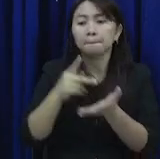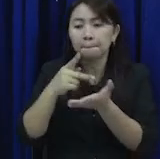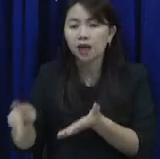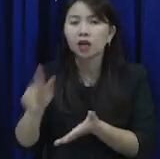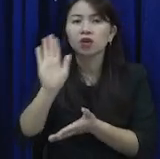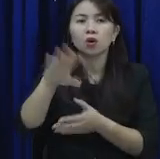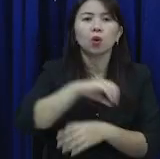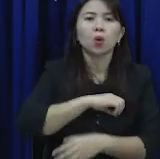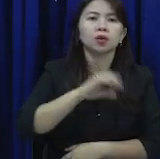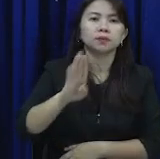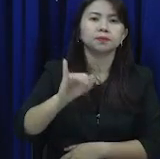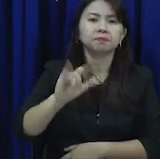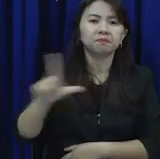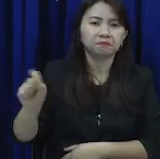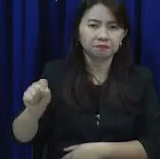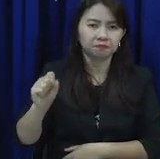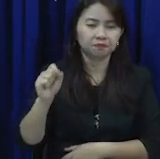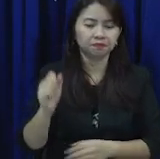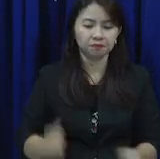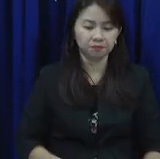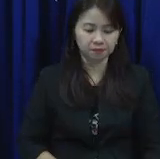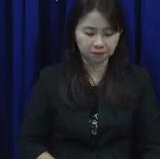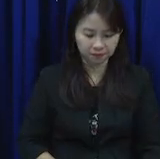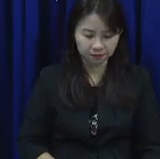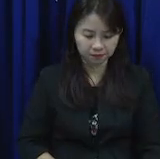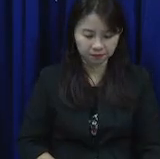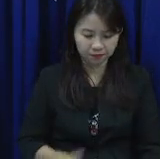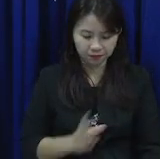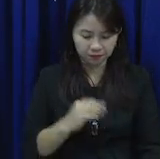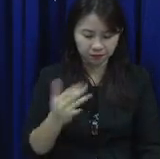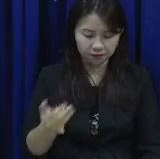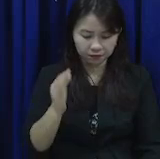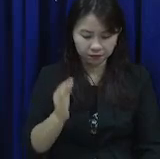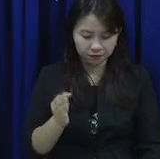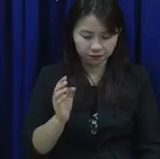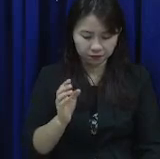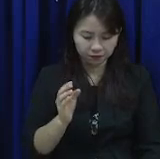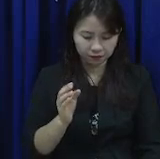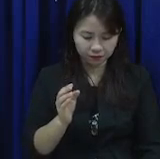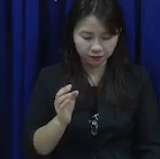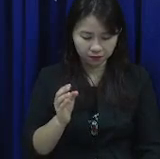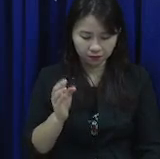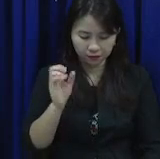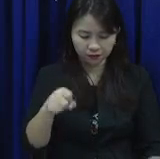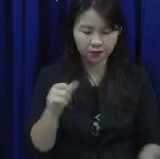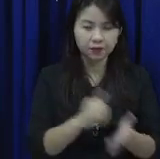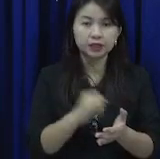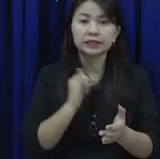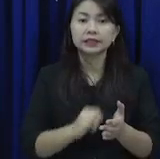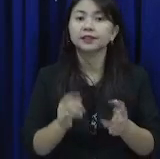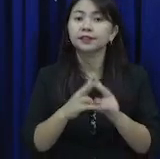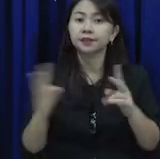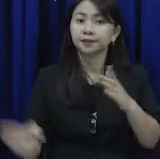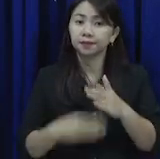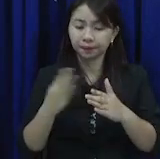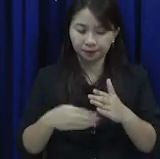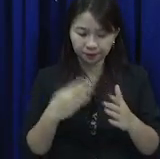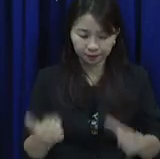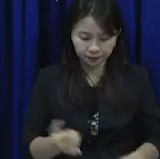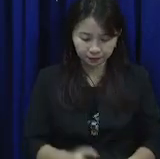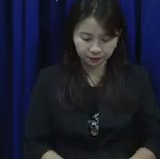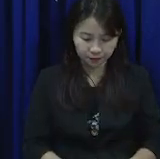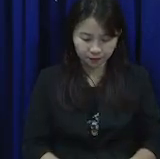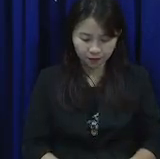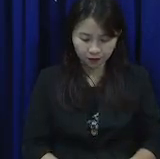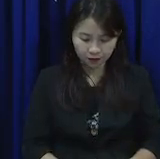kuryente ninyo Yeah ' ba kung titingnan mo yan young people base sick lang yan na na mga pangangailangan